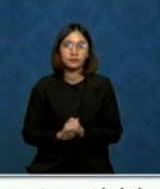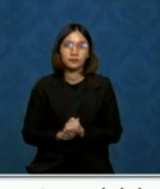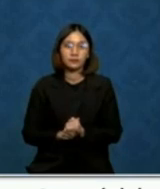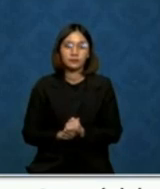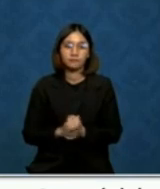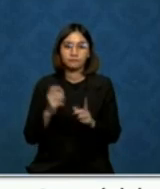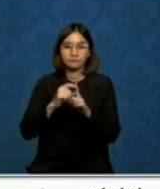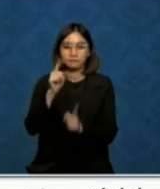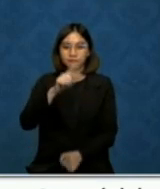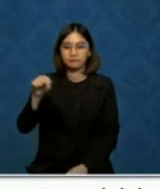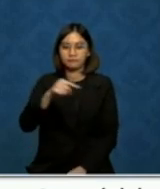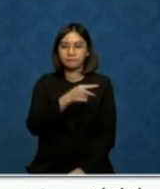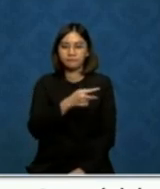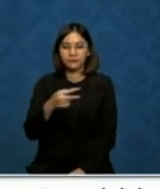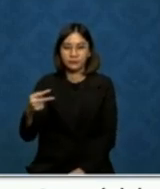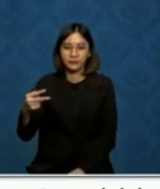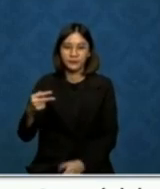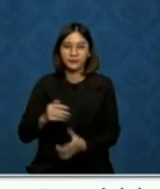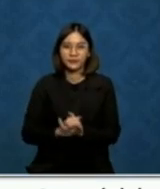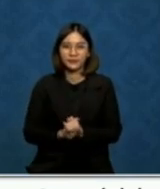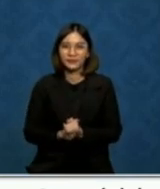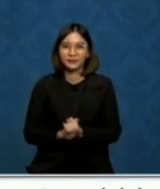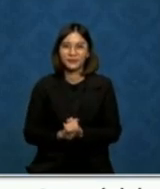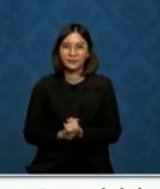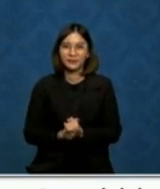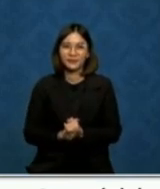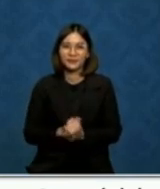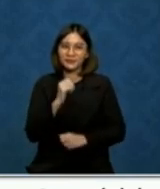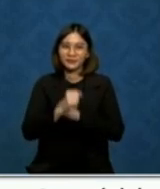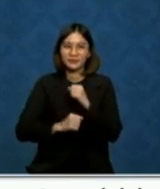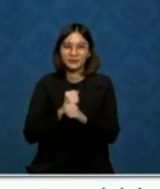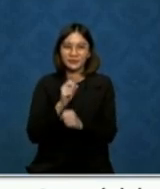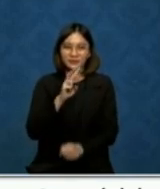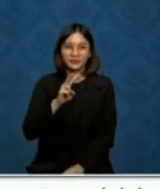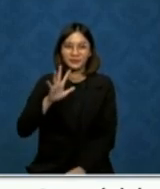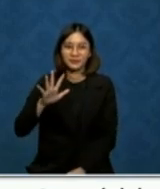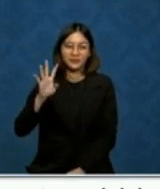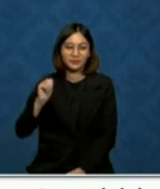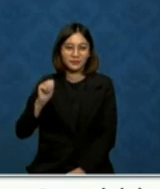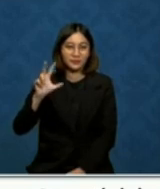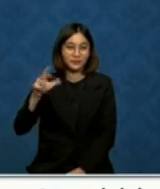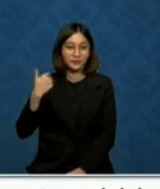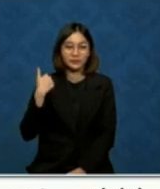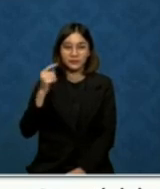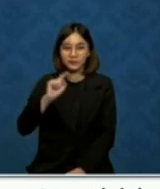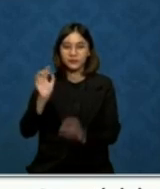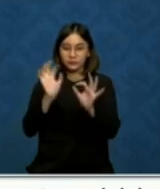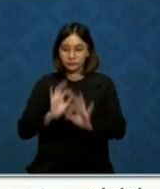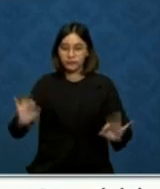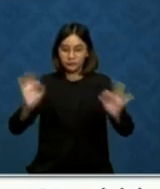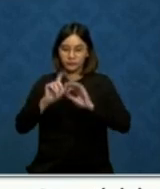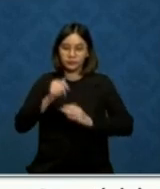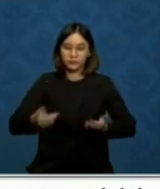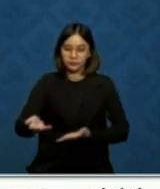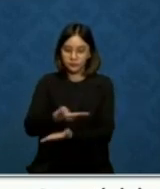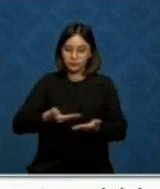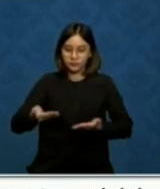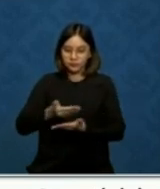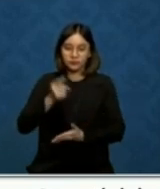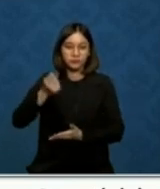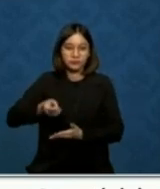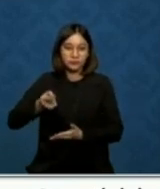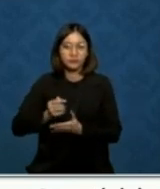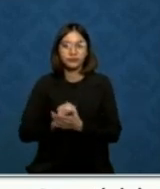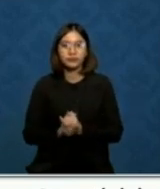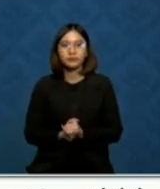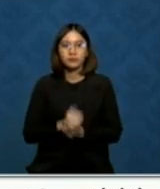on All Forms of Discrimination Against Women หรือ CEDAW เมื่อปี2543เราจึงจำเป็นที่จะต้องพิจารณาเรื่องนี้อย่างจริงจัง